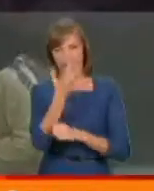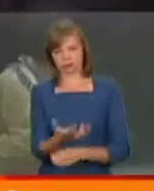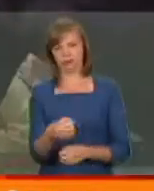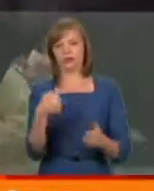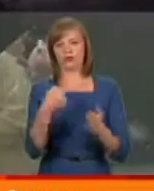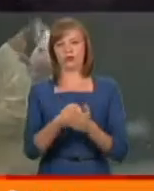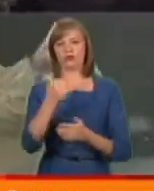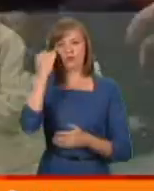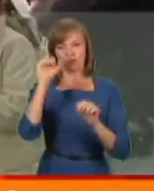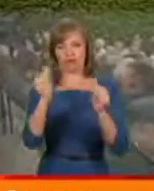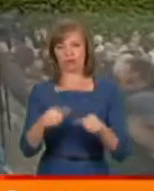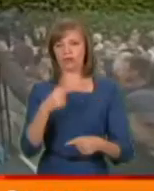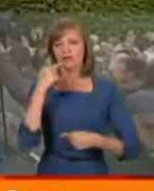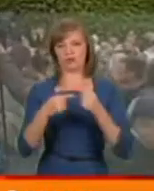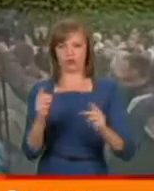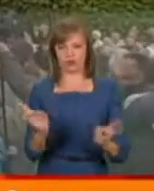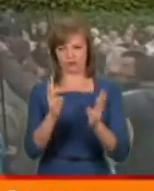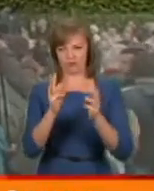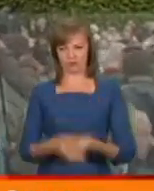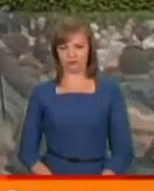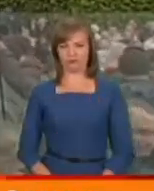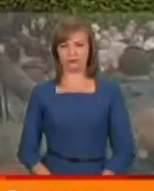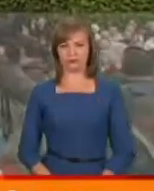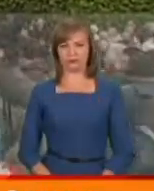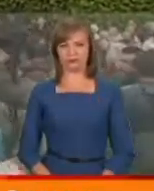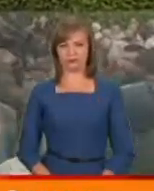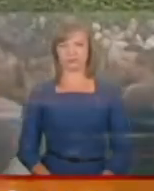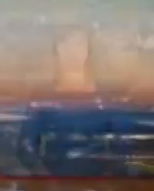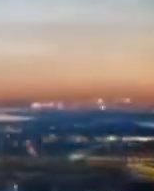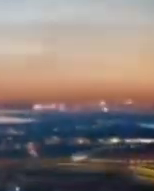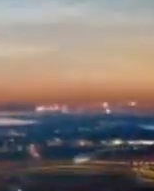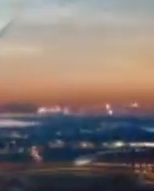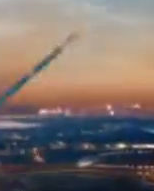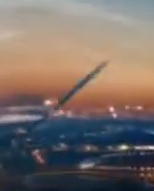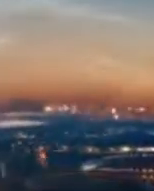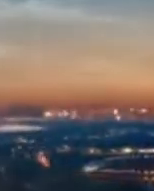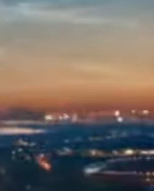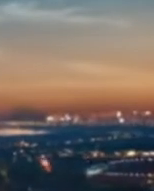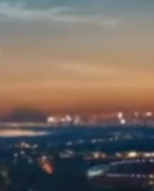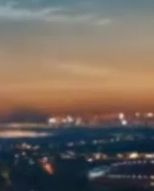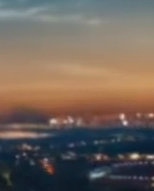до монумента вічного вогню. Олексій Сімаков та Роман Крюков. Програма «Вікна СТБ».